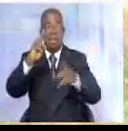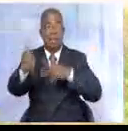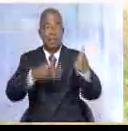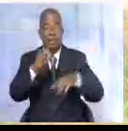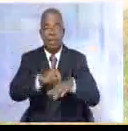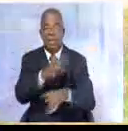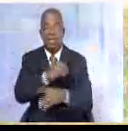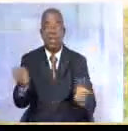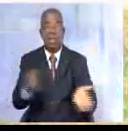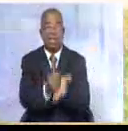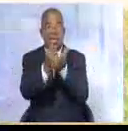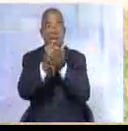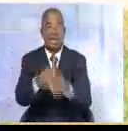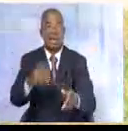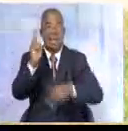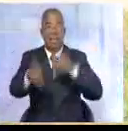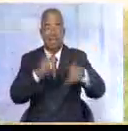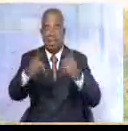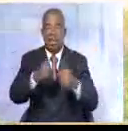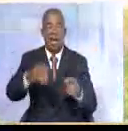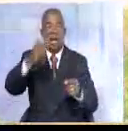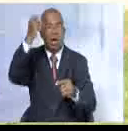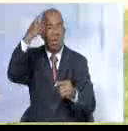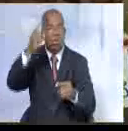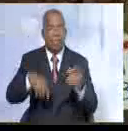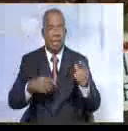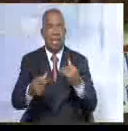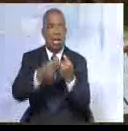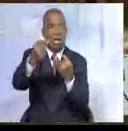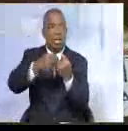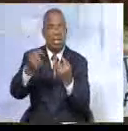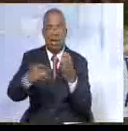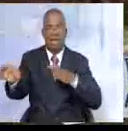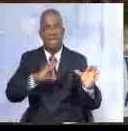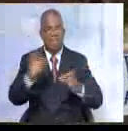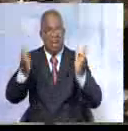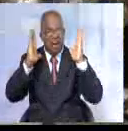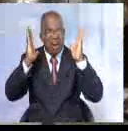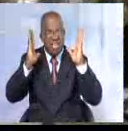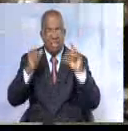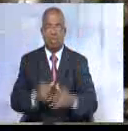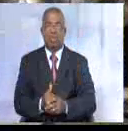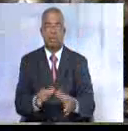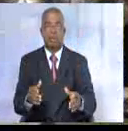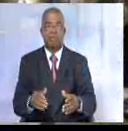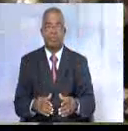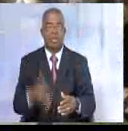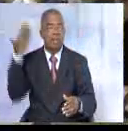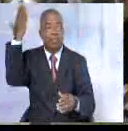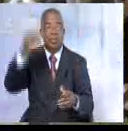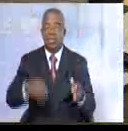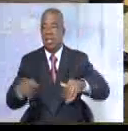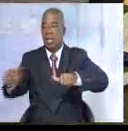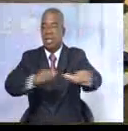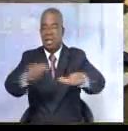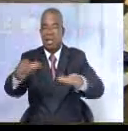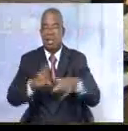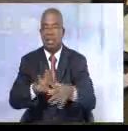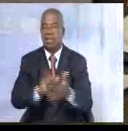comprendre le sida et à faire très attention. Prochaine activité du RAPRO-GECI,